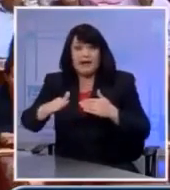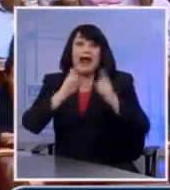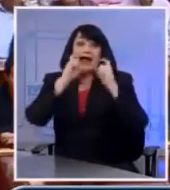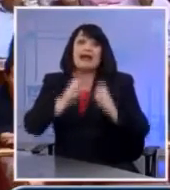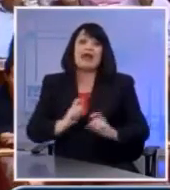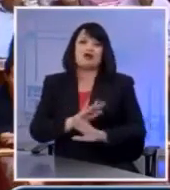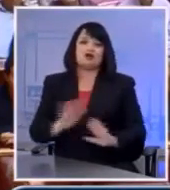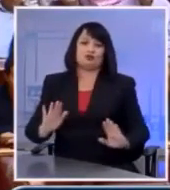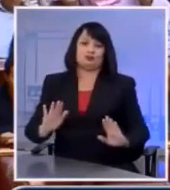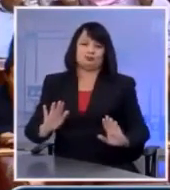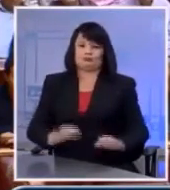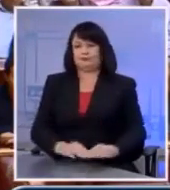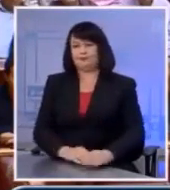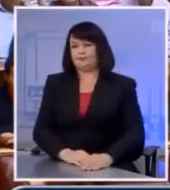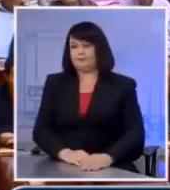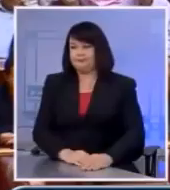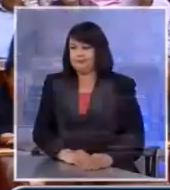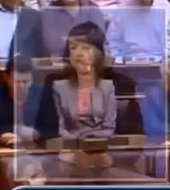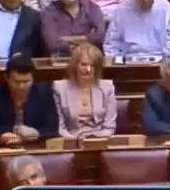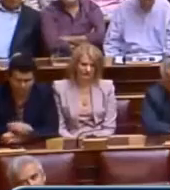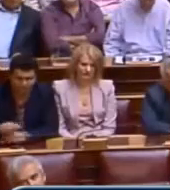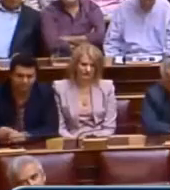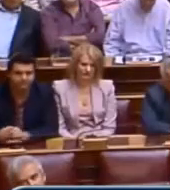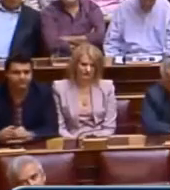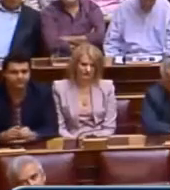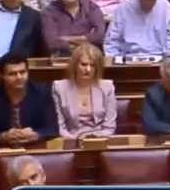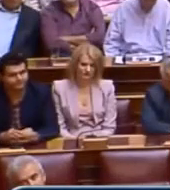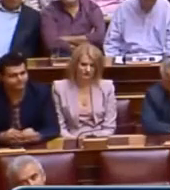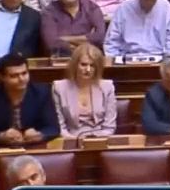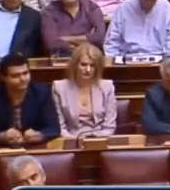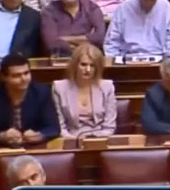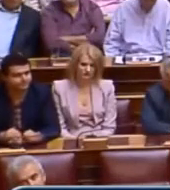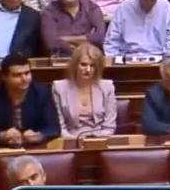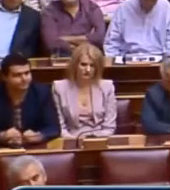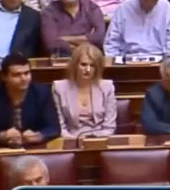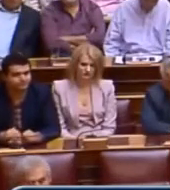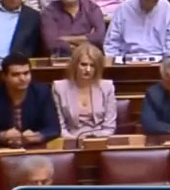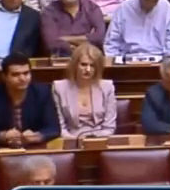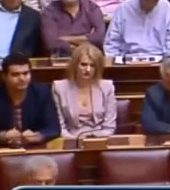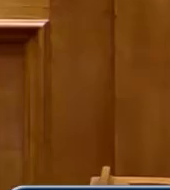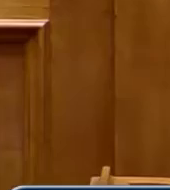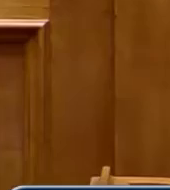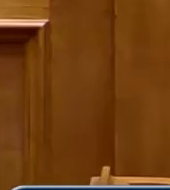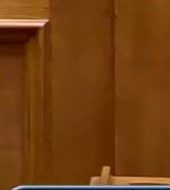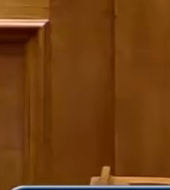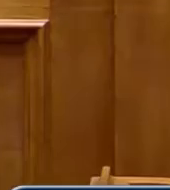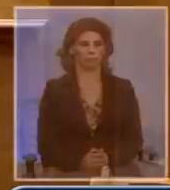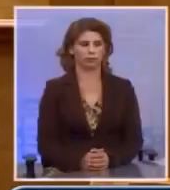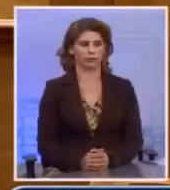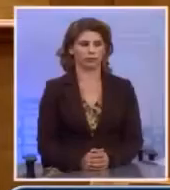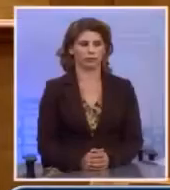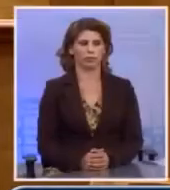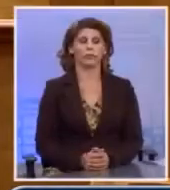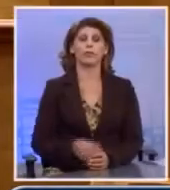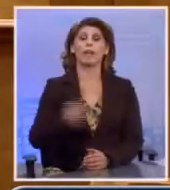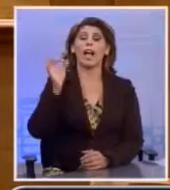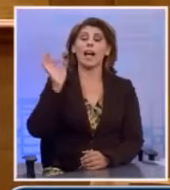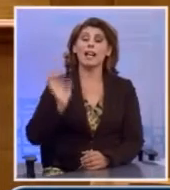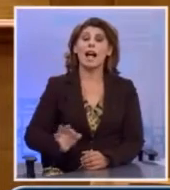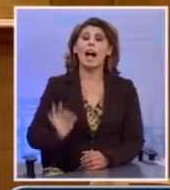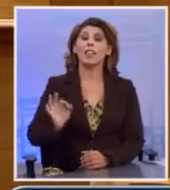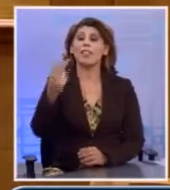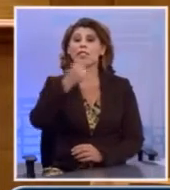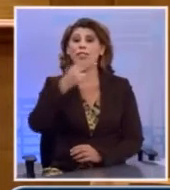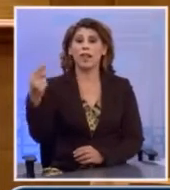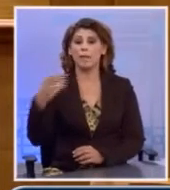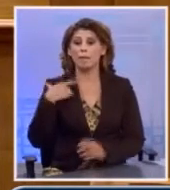μας. Κάθε υπόθεση για την οποία θα έχουμε υπόνοιες εγκληματικής δράσης παραπέμπεται απευθείας